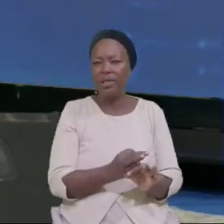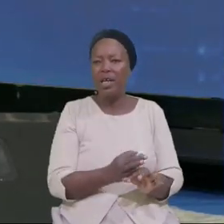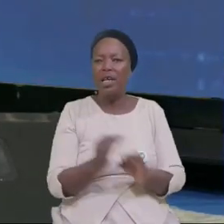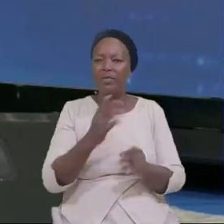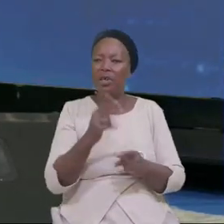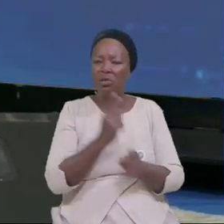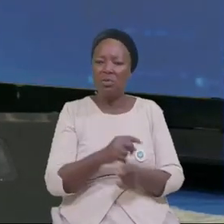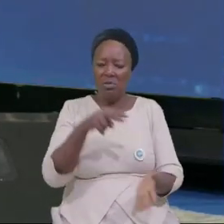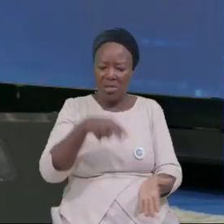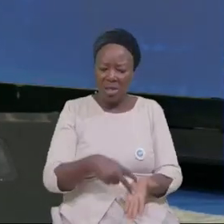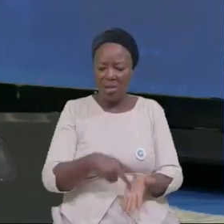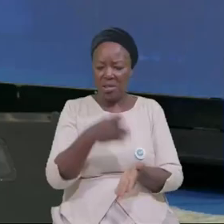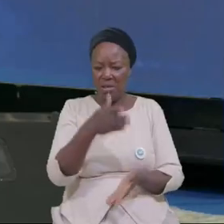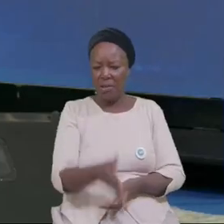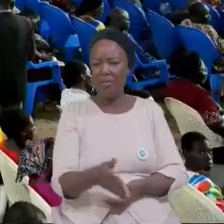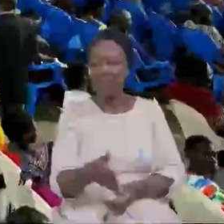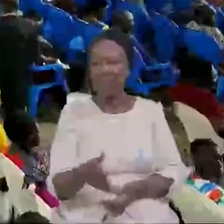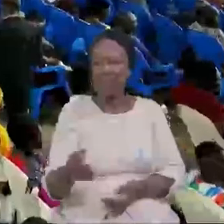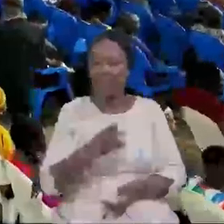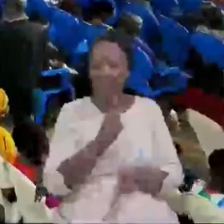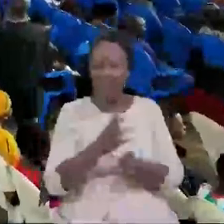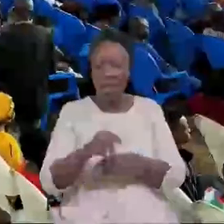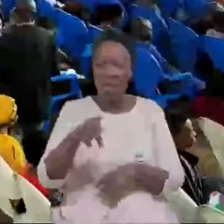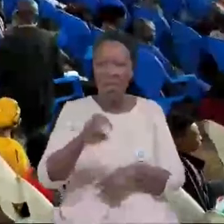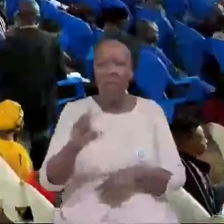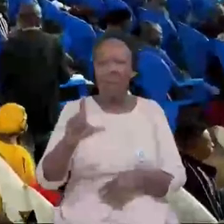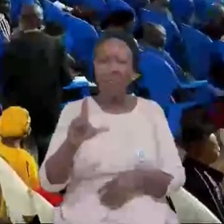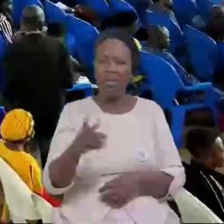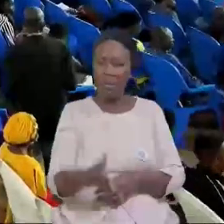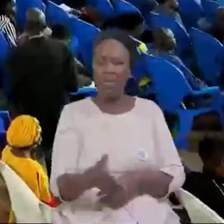es une personne stagnante, comme une piscine,